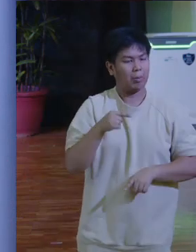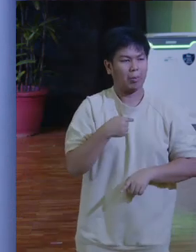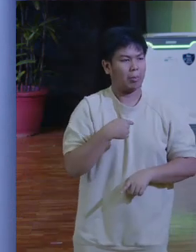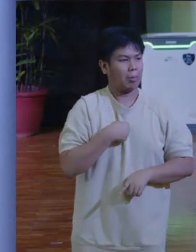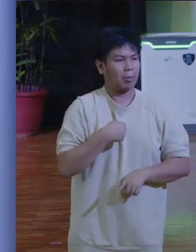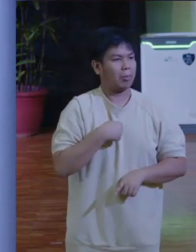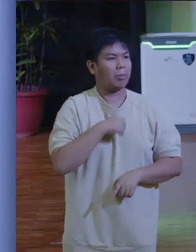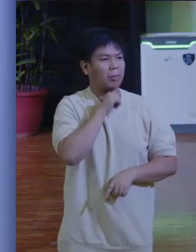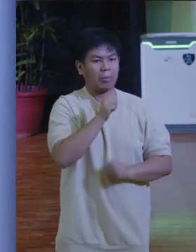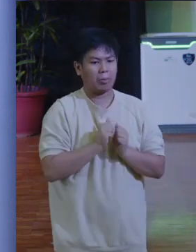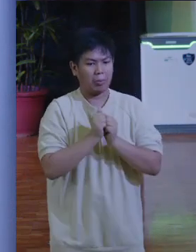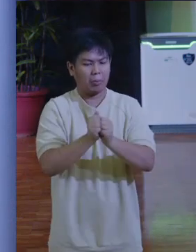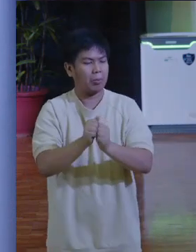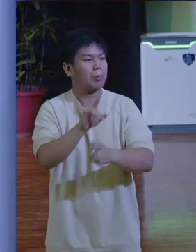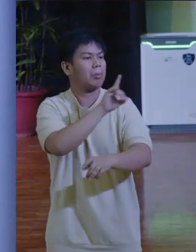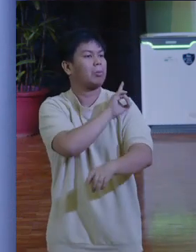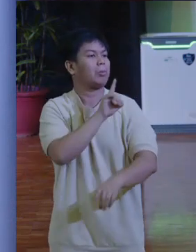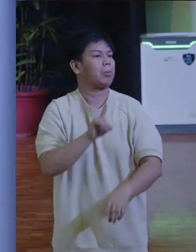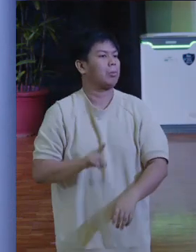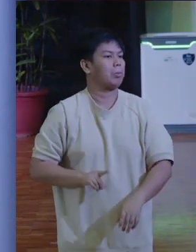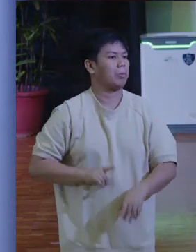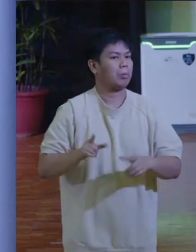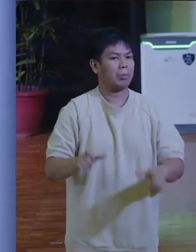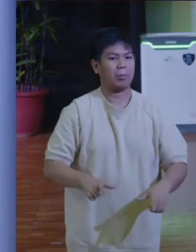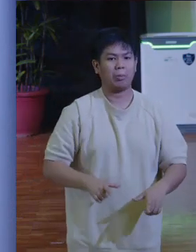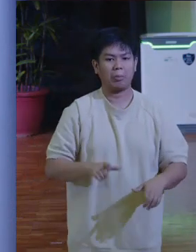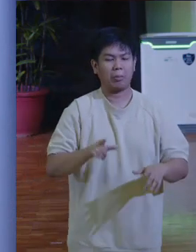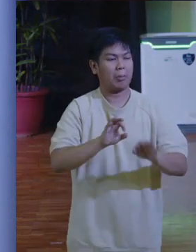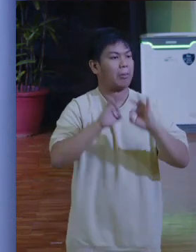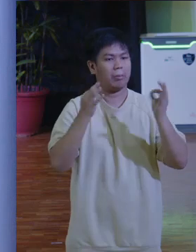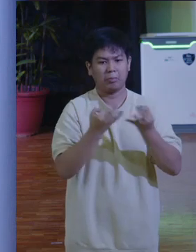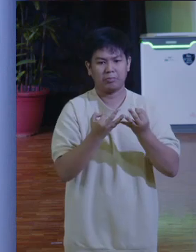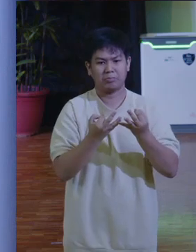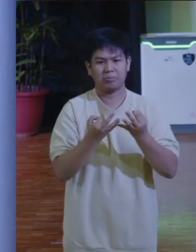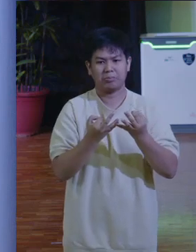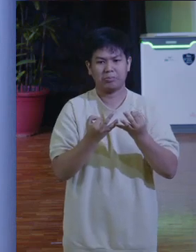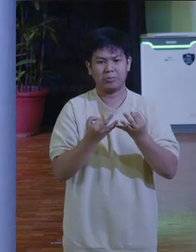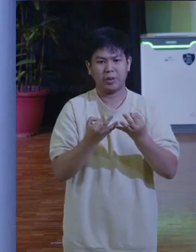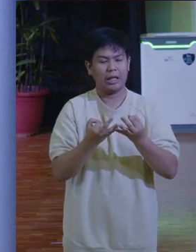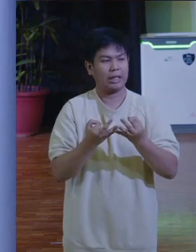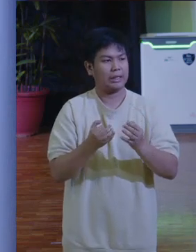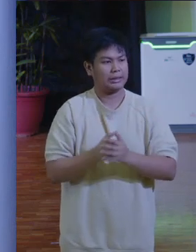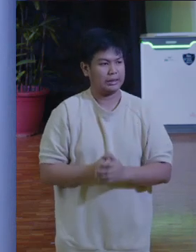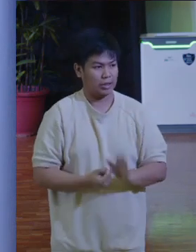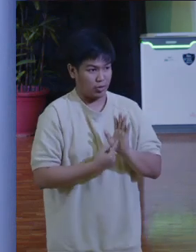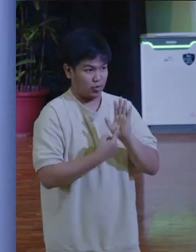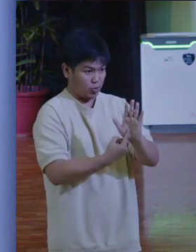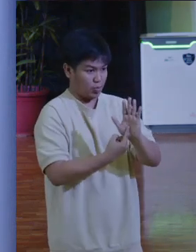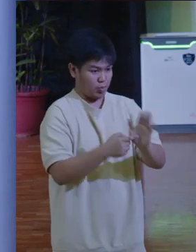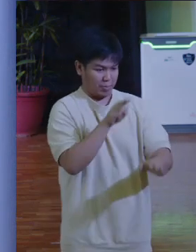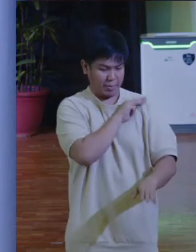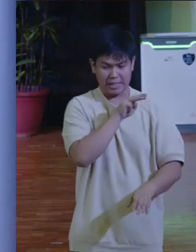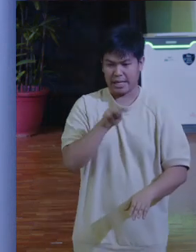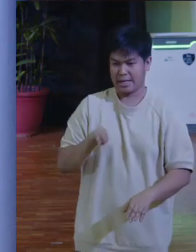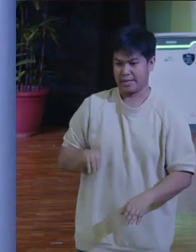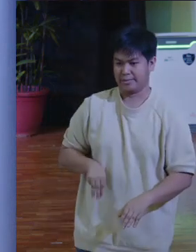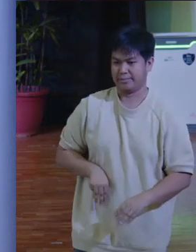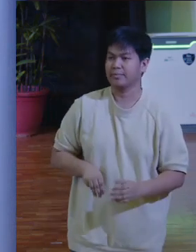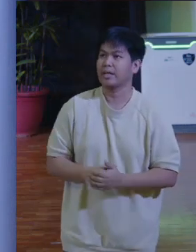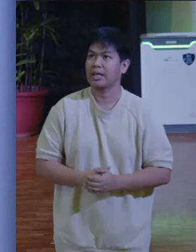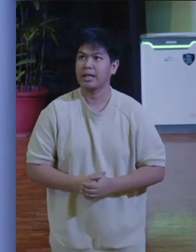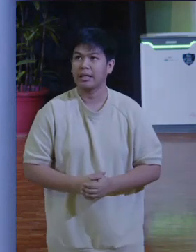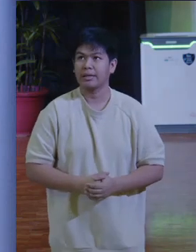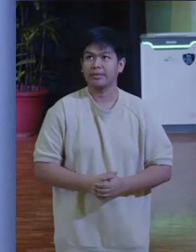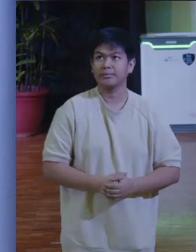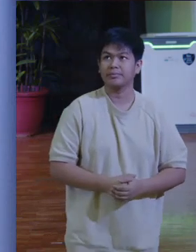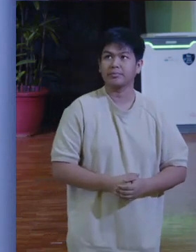tinutukoy dito sa me ay ang Mesias. Sabi sa Isaiah 42:1, behold my